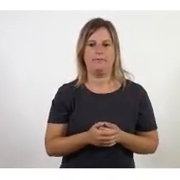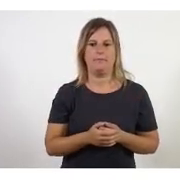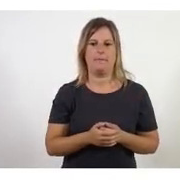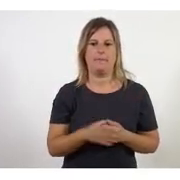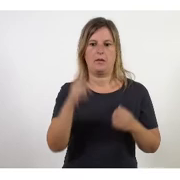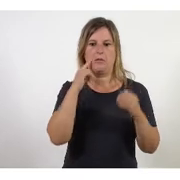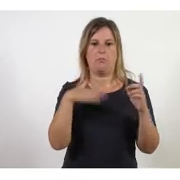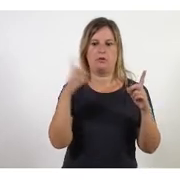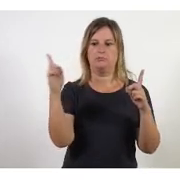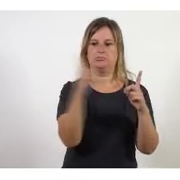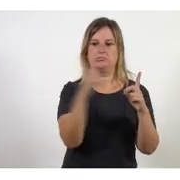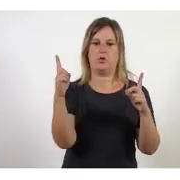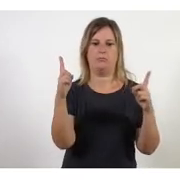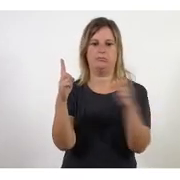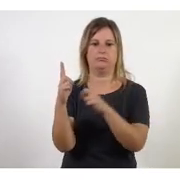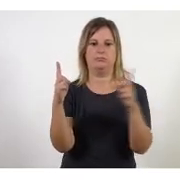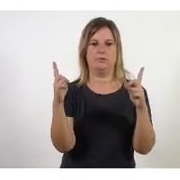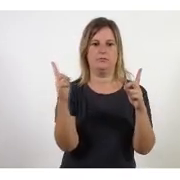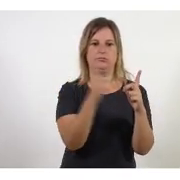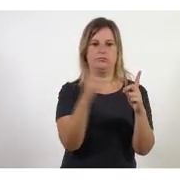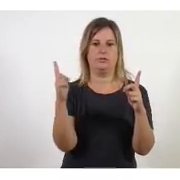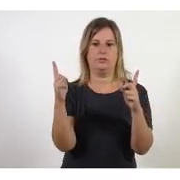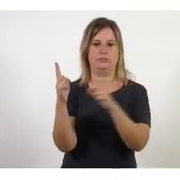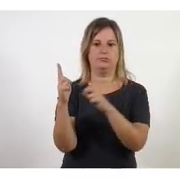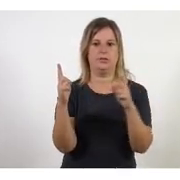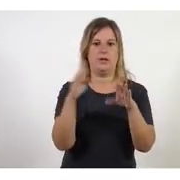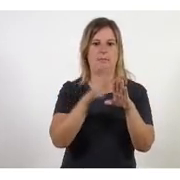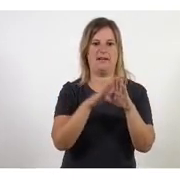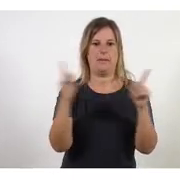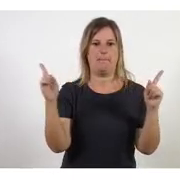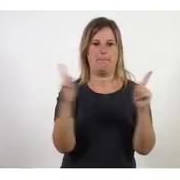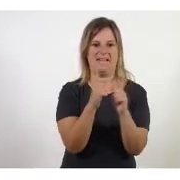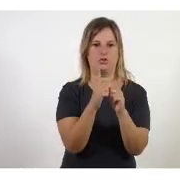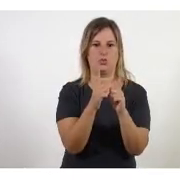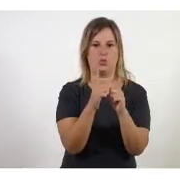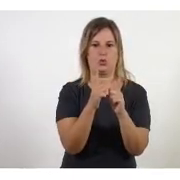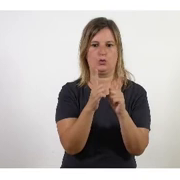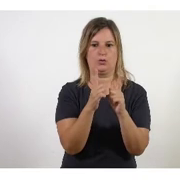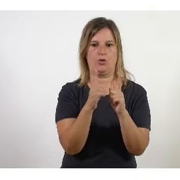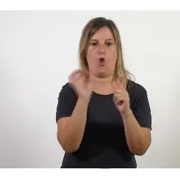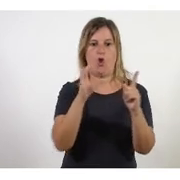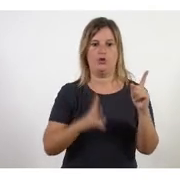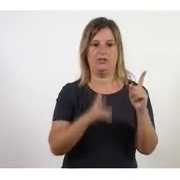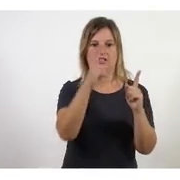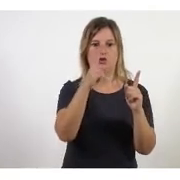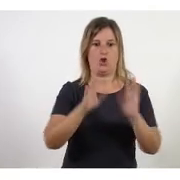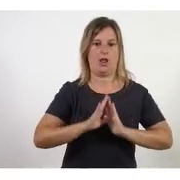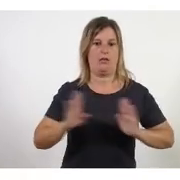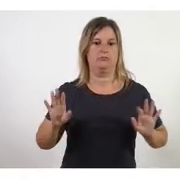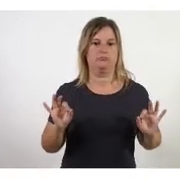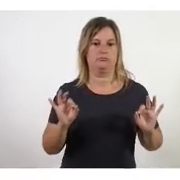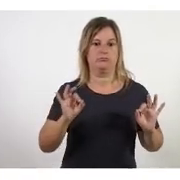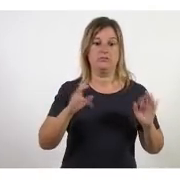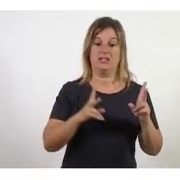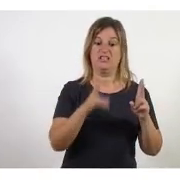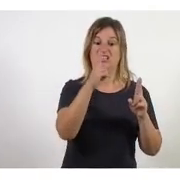estiro esquerra-dreta els meus clips per escurçar-los. Ho faig tisorada, vale? I esborro la